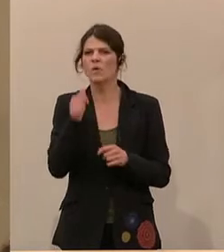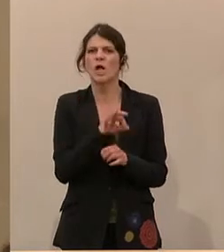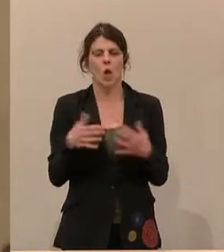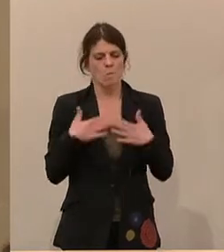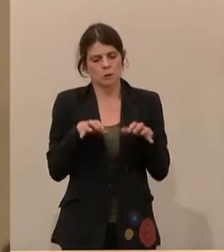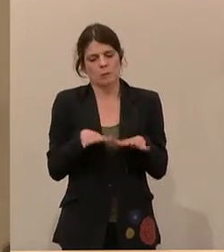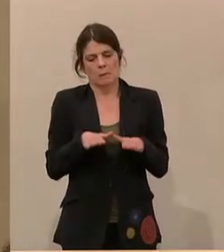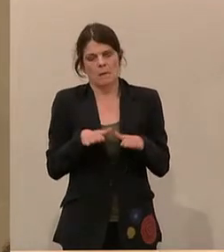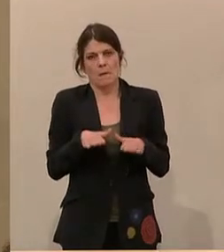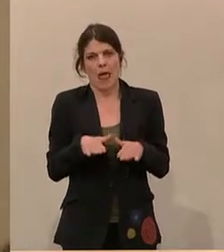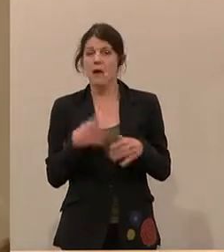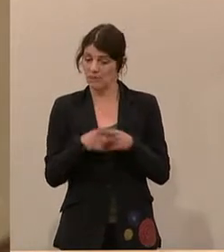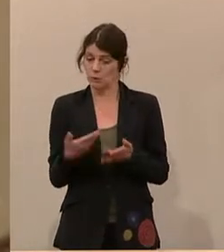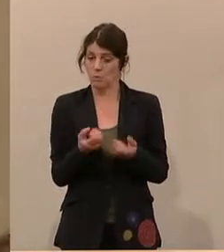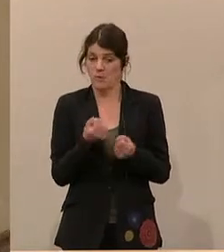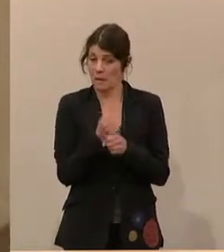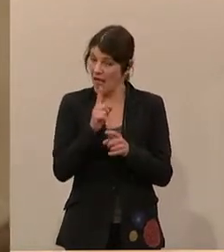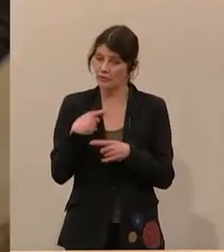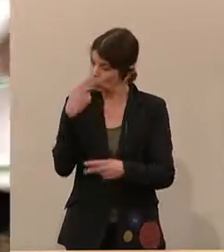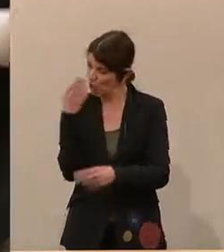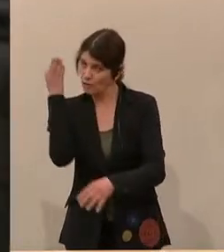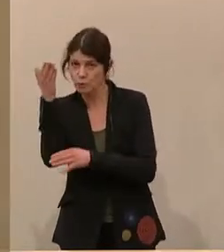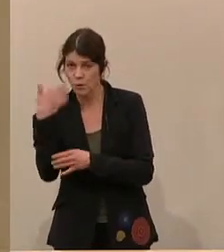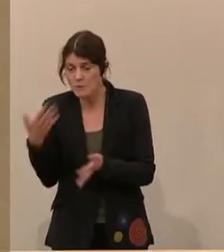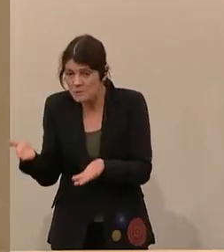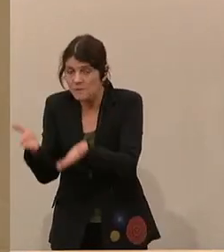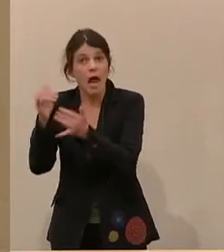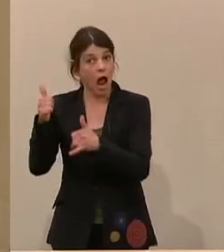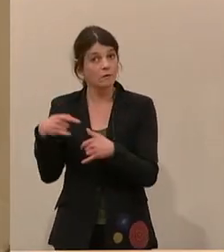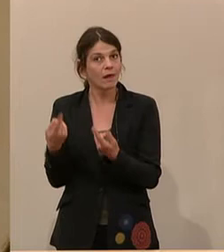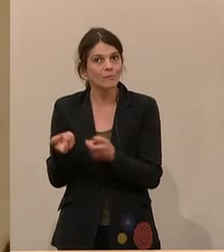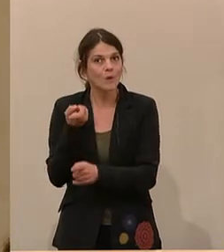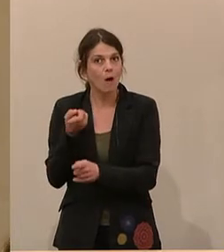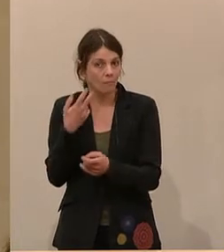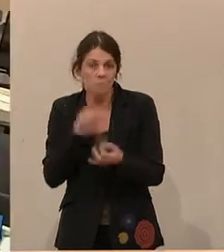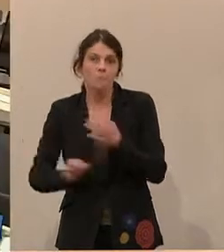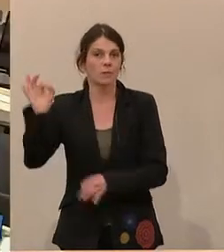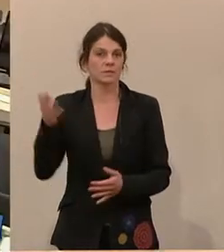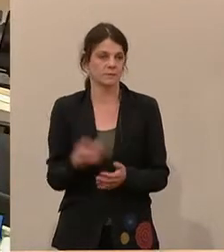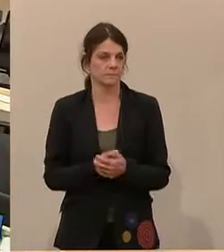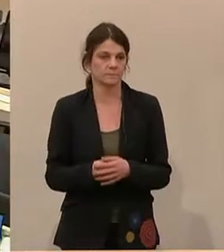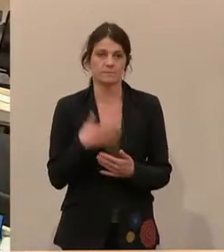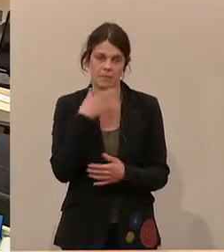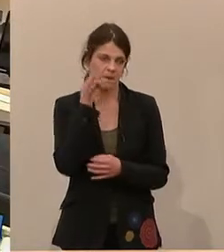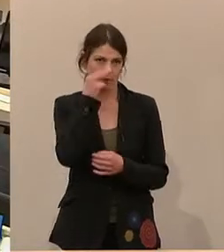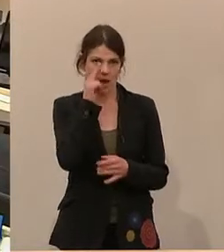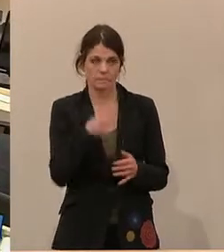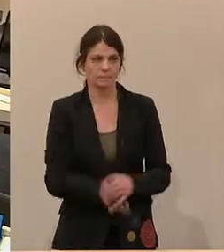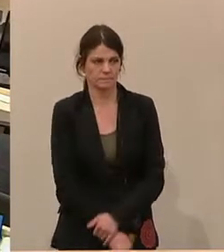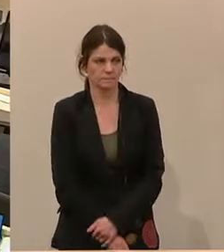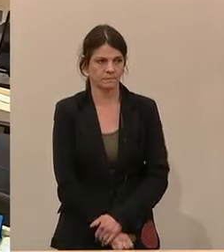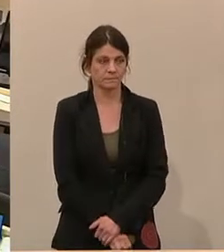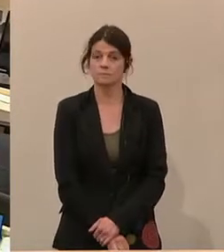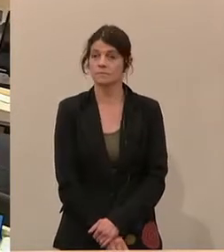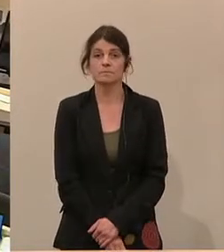Besitzstandswarepolitik vorantreiben würden? Vielen Dank, meine Damen und Herren. Kein einziger Euro an Klimaschutzmaßnahmen sei